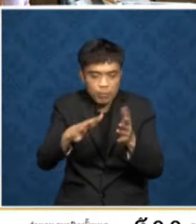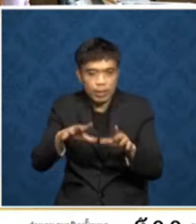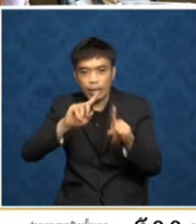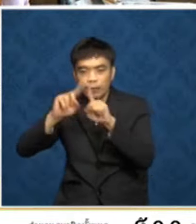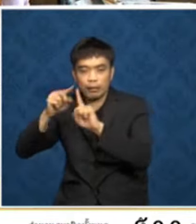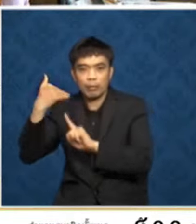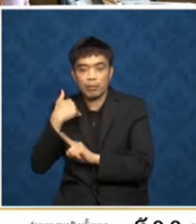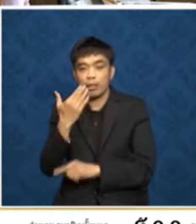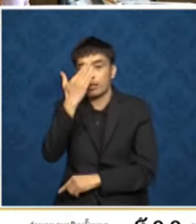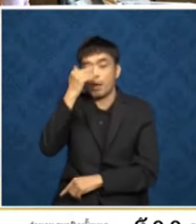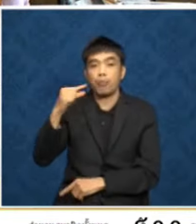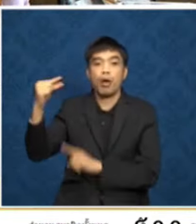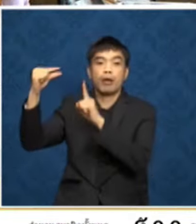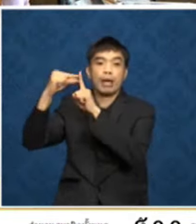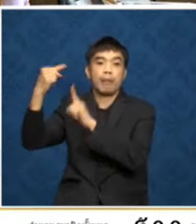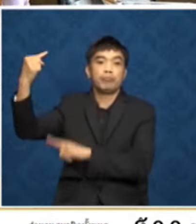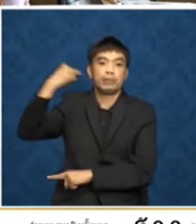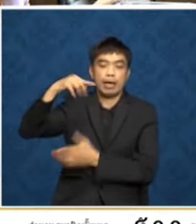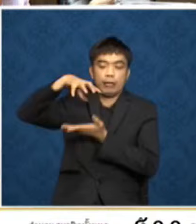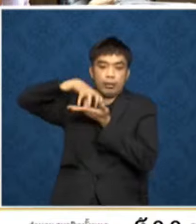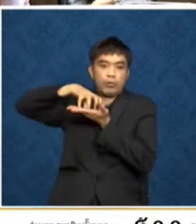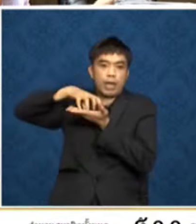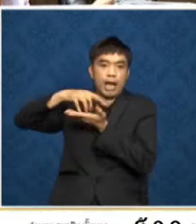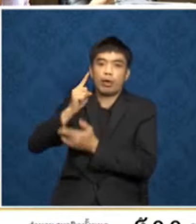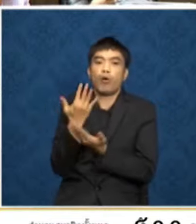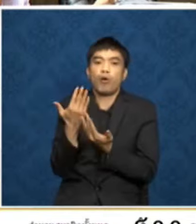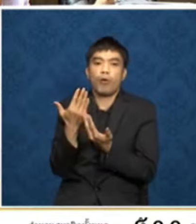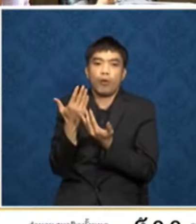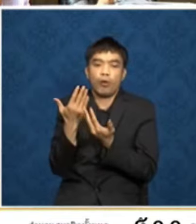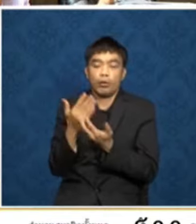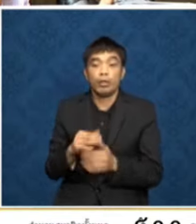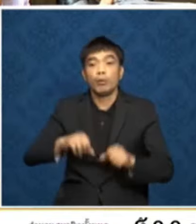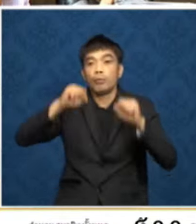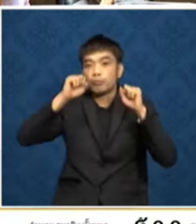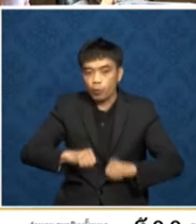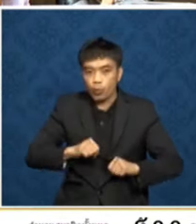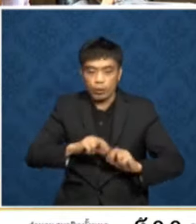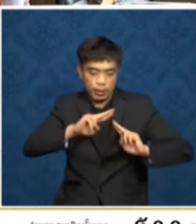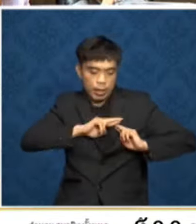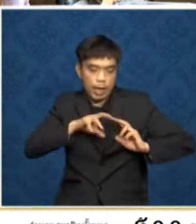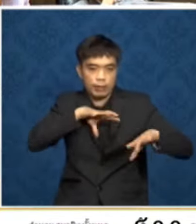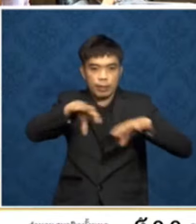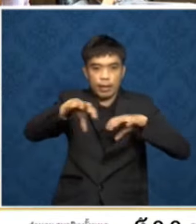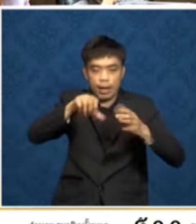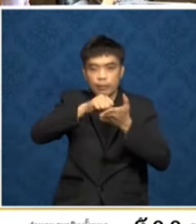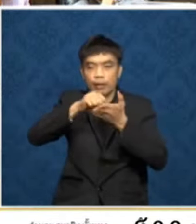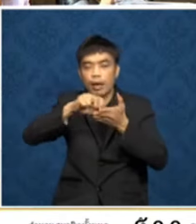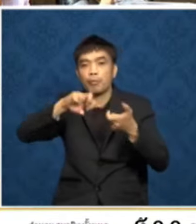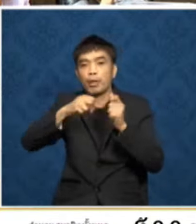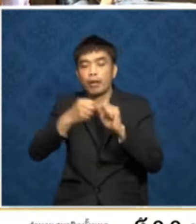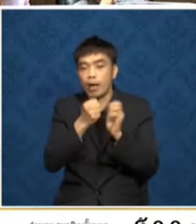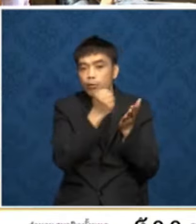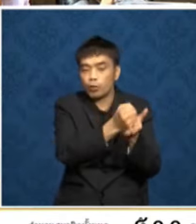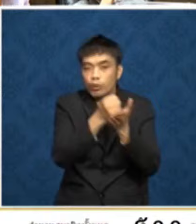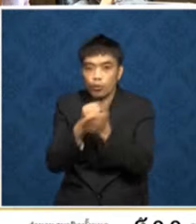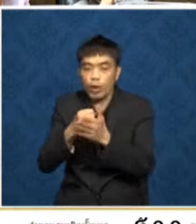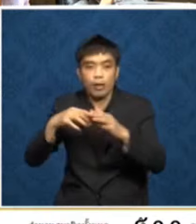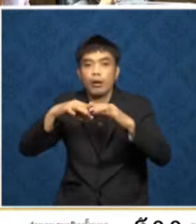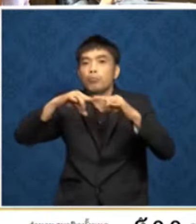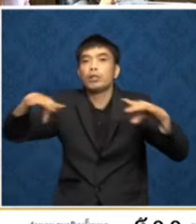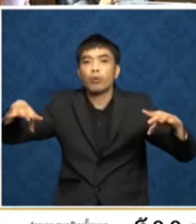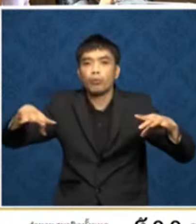ตามคำสั่งจากส่วนกลางเพียงอย่างเดียวทำให้การตัดสินใจการจัดการและแก้ไขปัญหาในท้องถิ่นไม่ตรงกับ